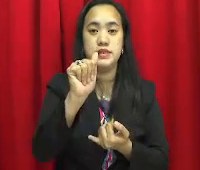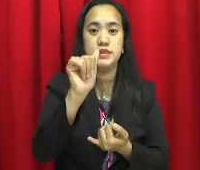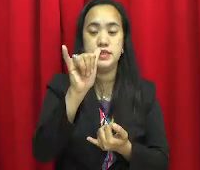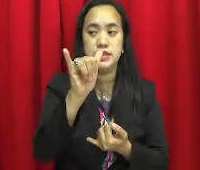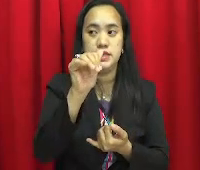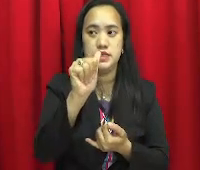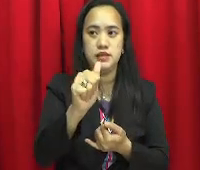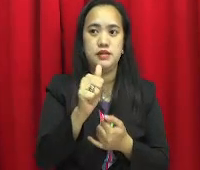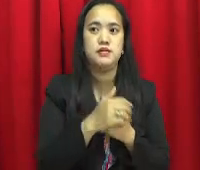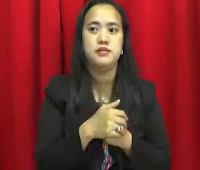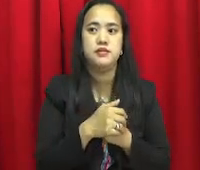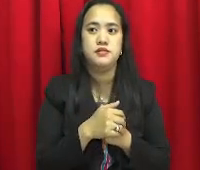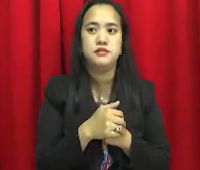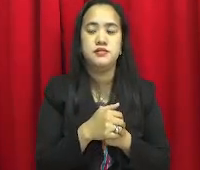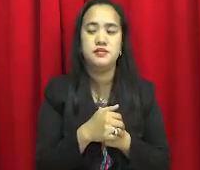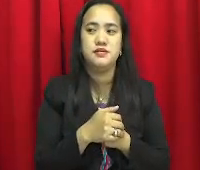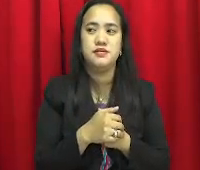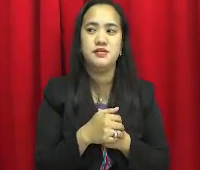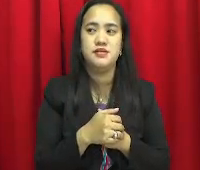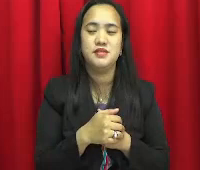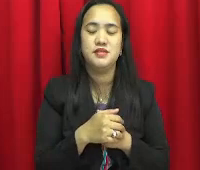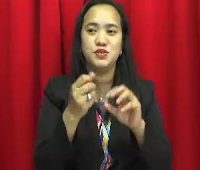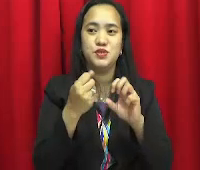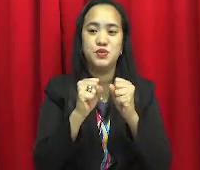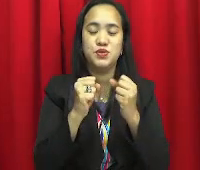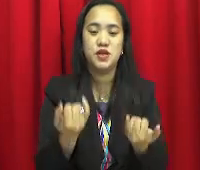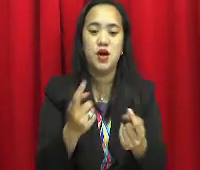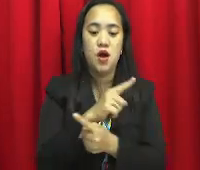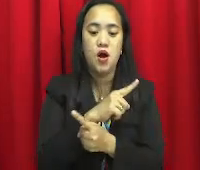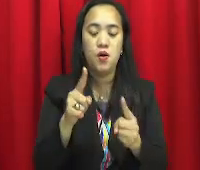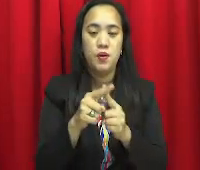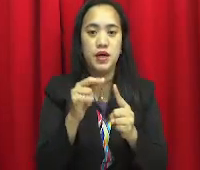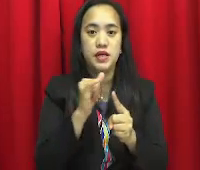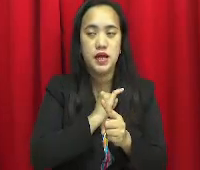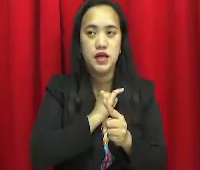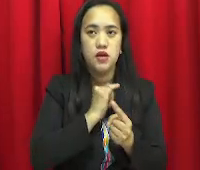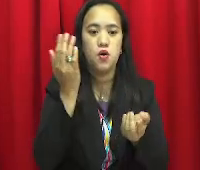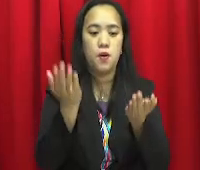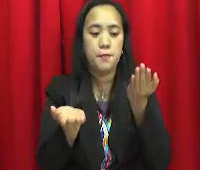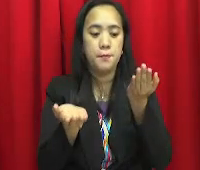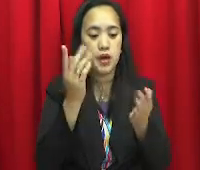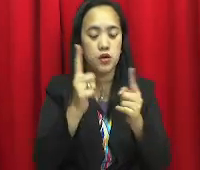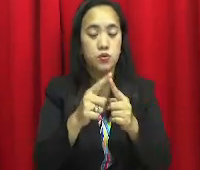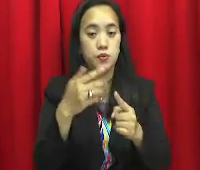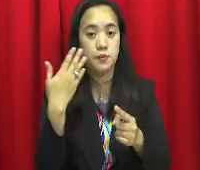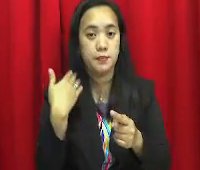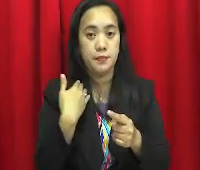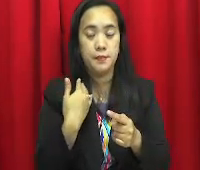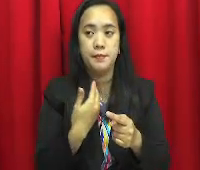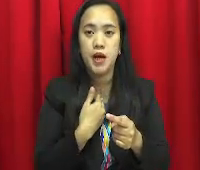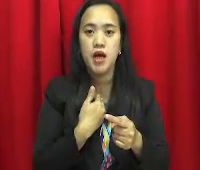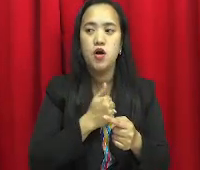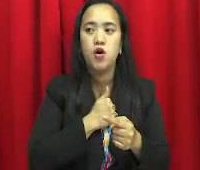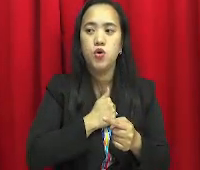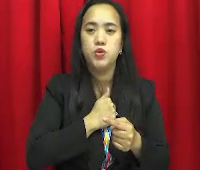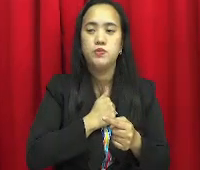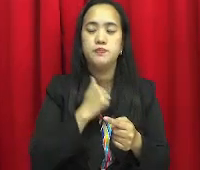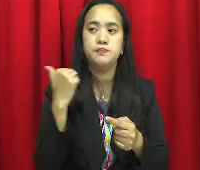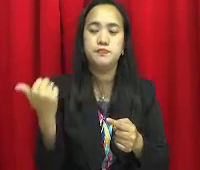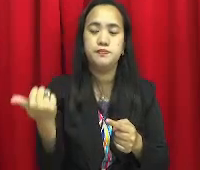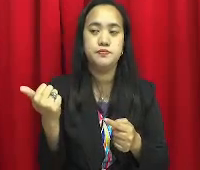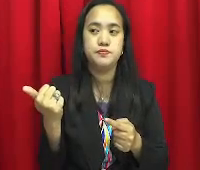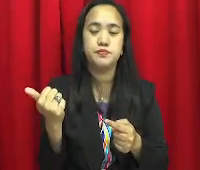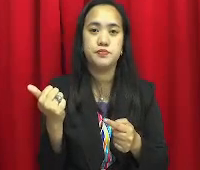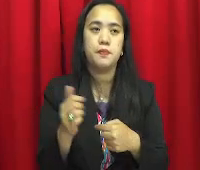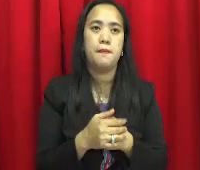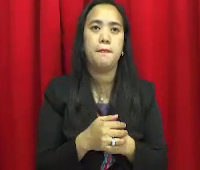So kung i-compare ko si Ardon at dun sa mga anak kong natutukan ko, actually hindi ko pa rin naman natutukan ng